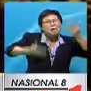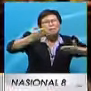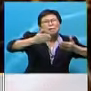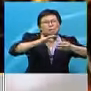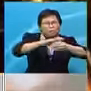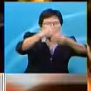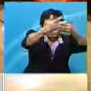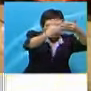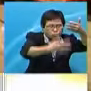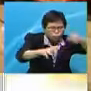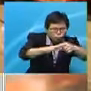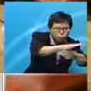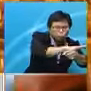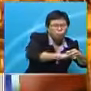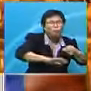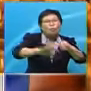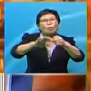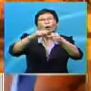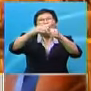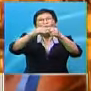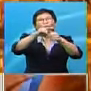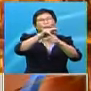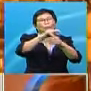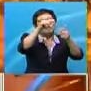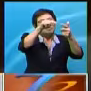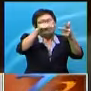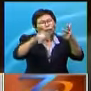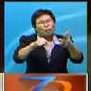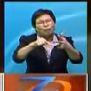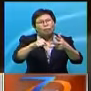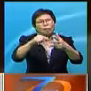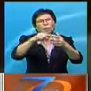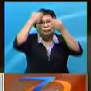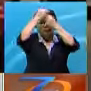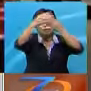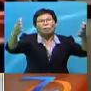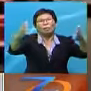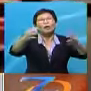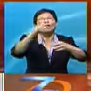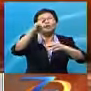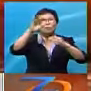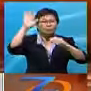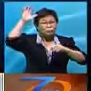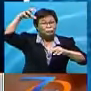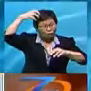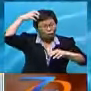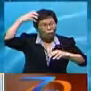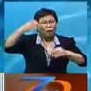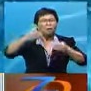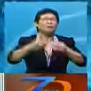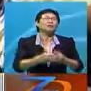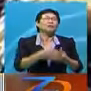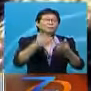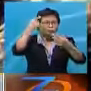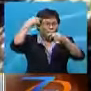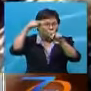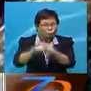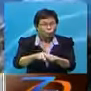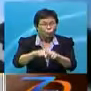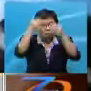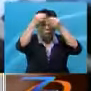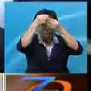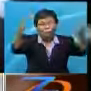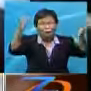utama melalui deklarasi Vientiane yang akan diumumkan nanti. Antara yang dijangka akan dipersetujui menerusi deklarasi